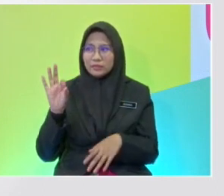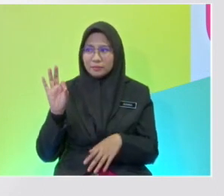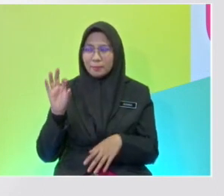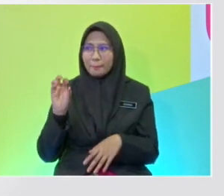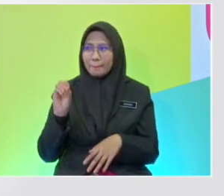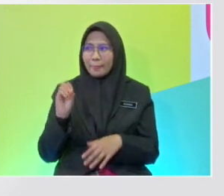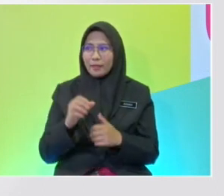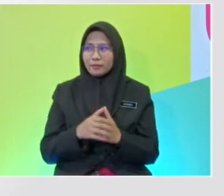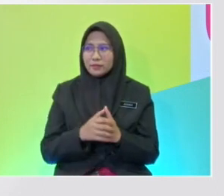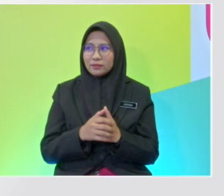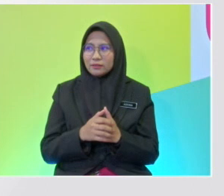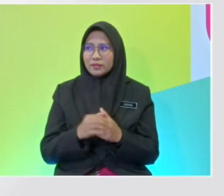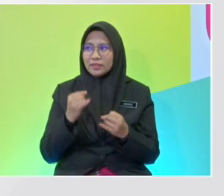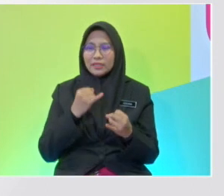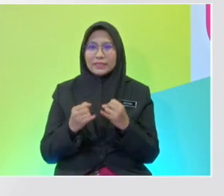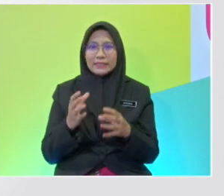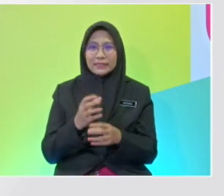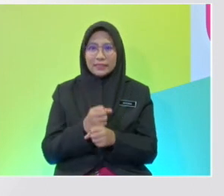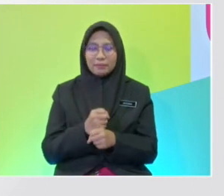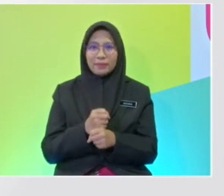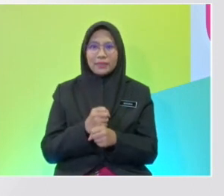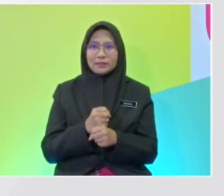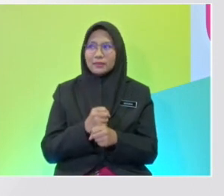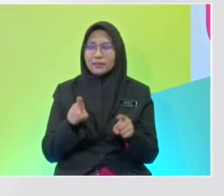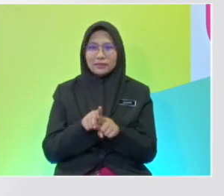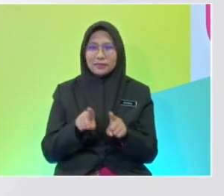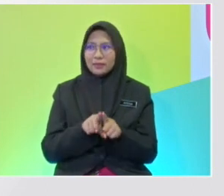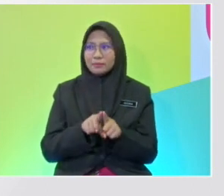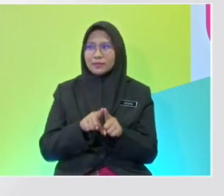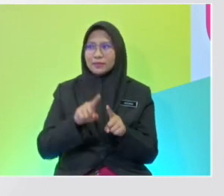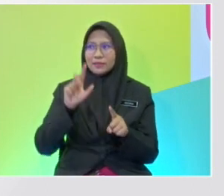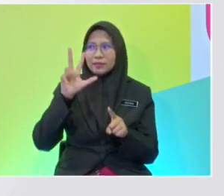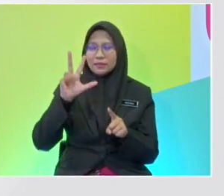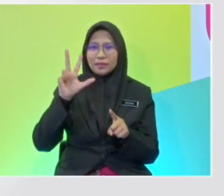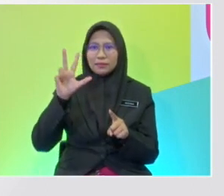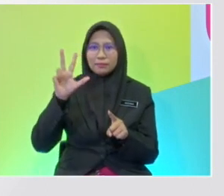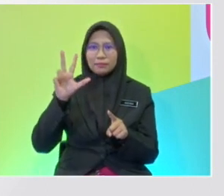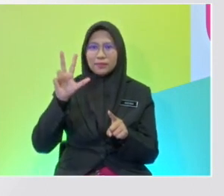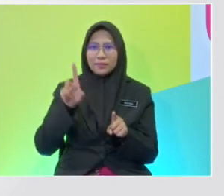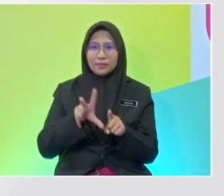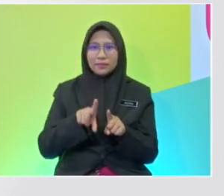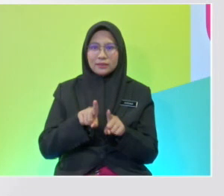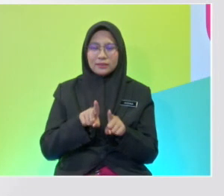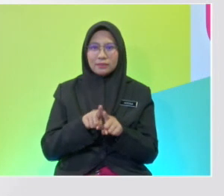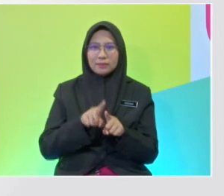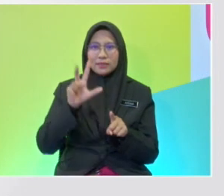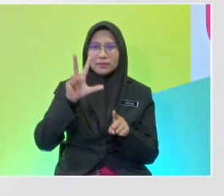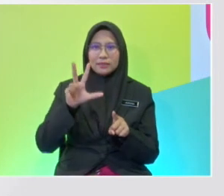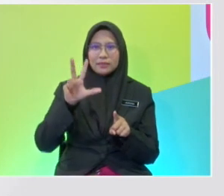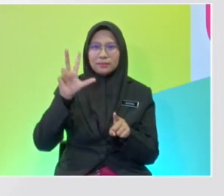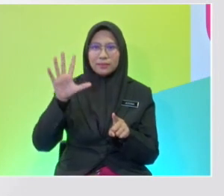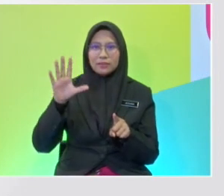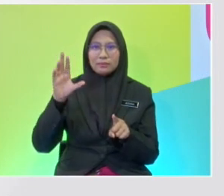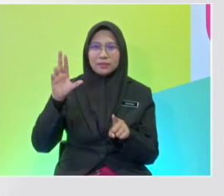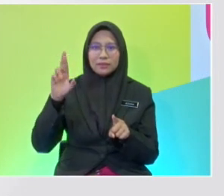nilai 35.000 satu ringgit tak boleh melebihi daripada